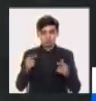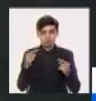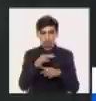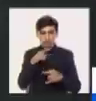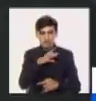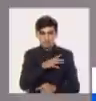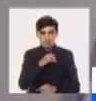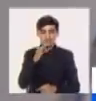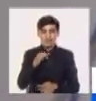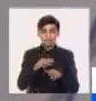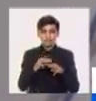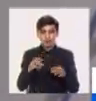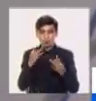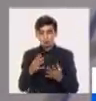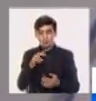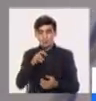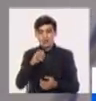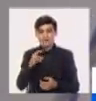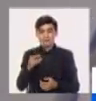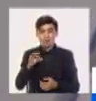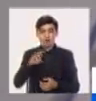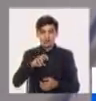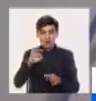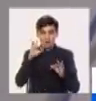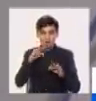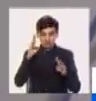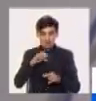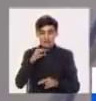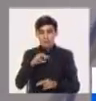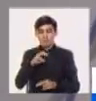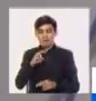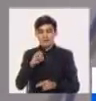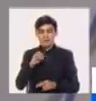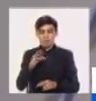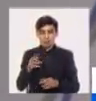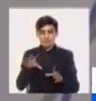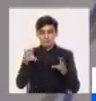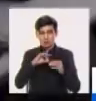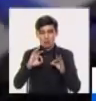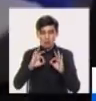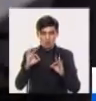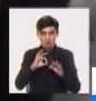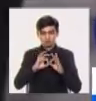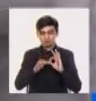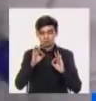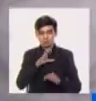деп айтты. Министр тек белгісіз пневмония бойынша ғана емес, пневмонияның барлық түрі бойынша ақпарат айтты, дейді.